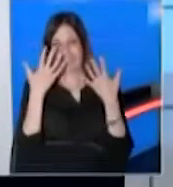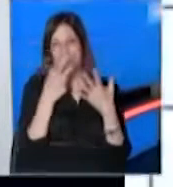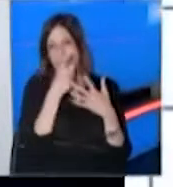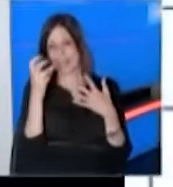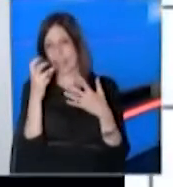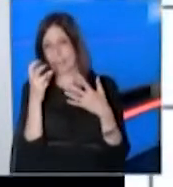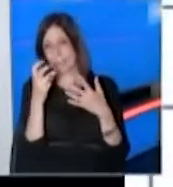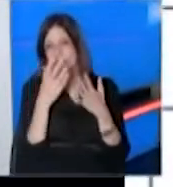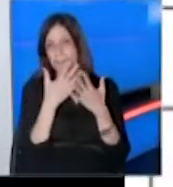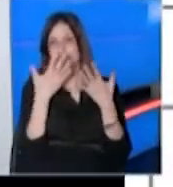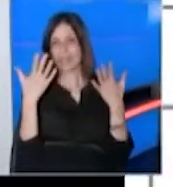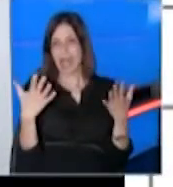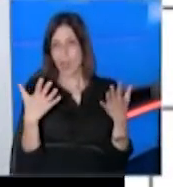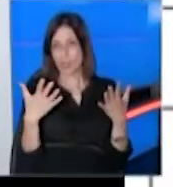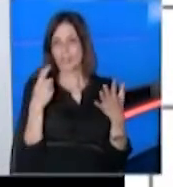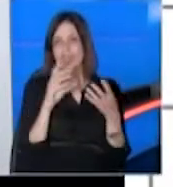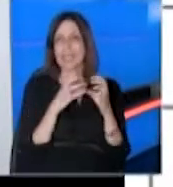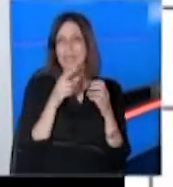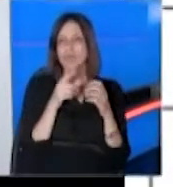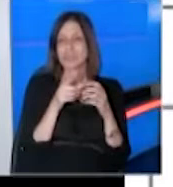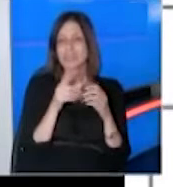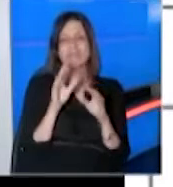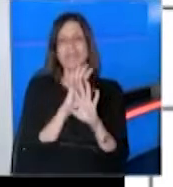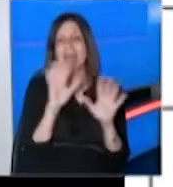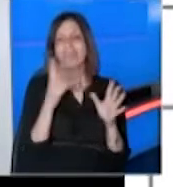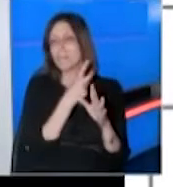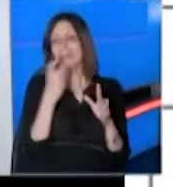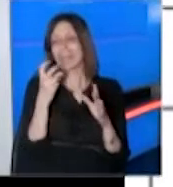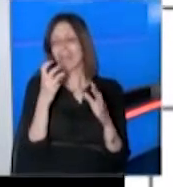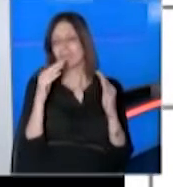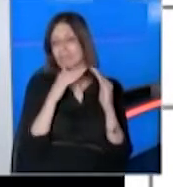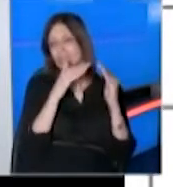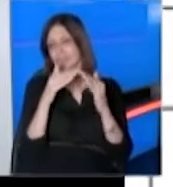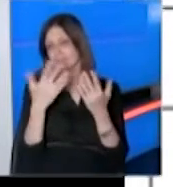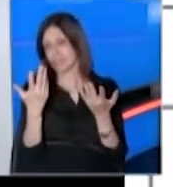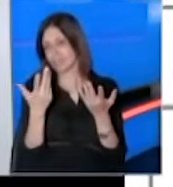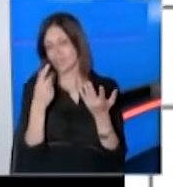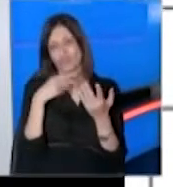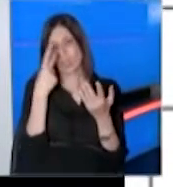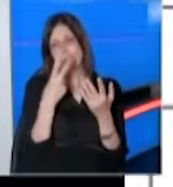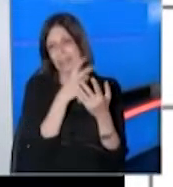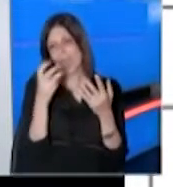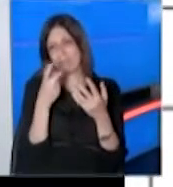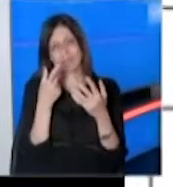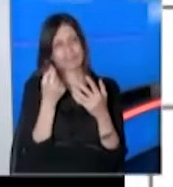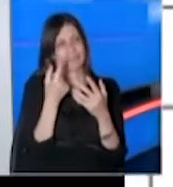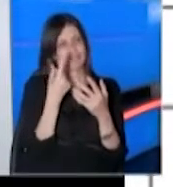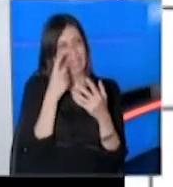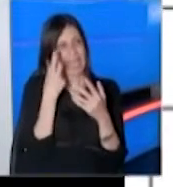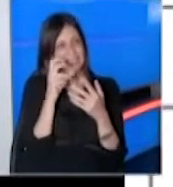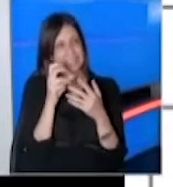200 נחלות, כן? בקיבוצים האלה אין 200 בתי אב. שיהיו להם 200 נחלות. יש בקושי